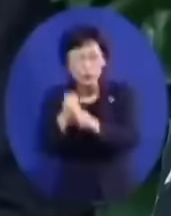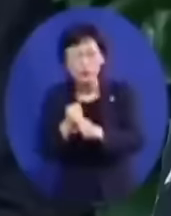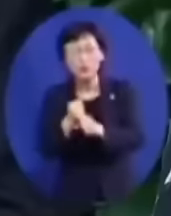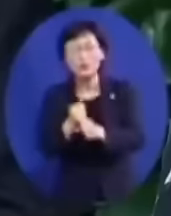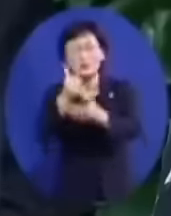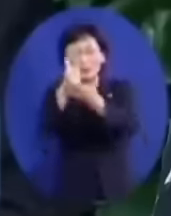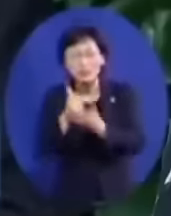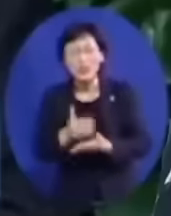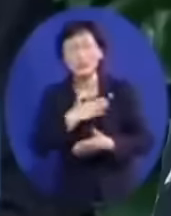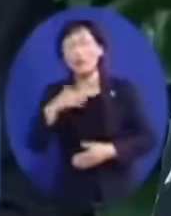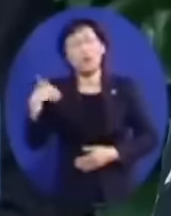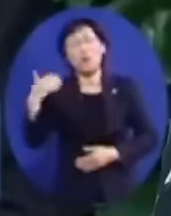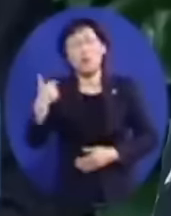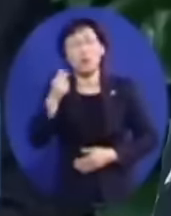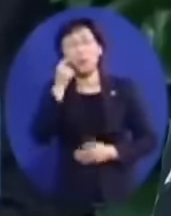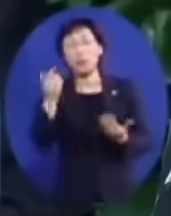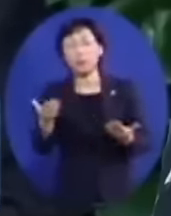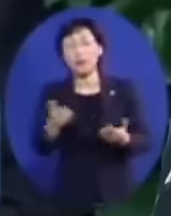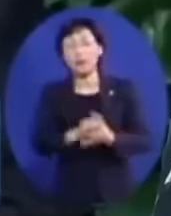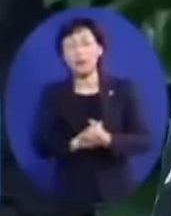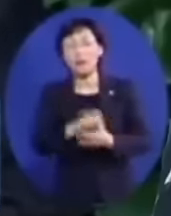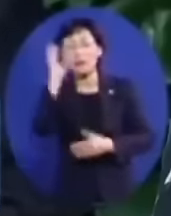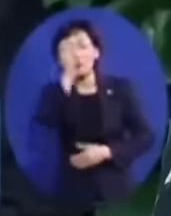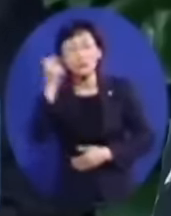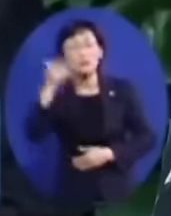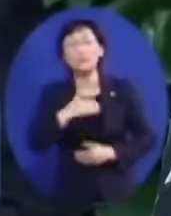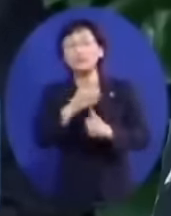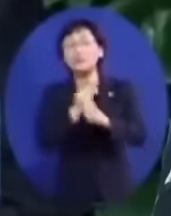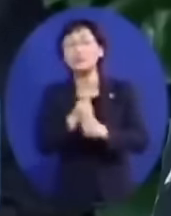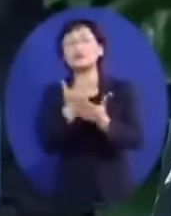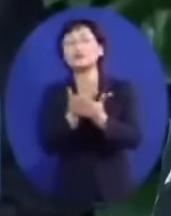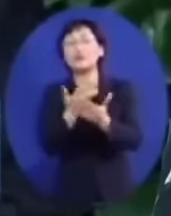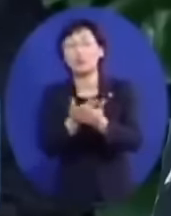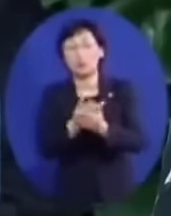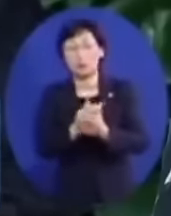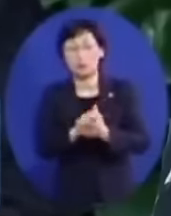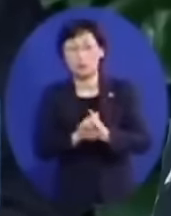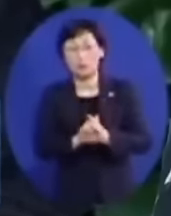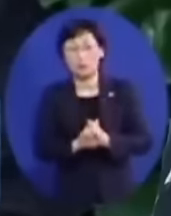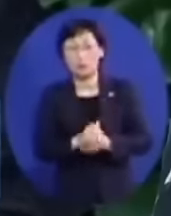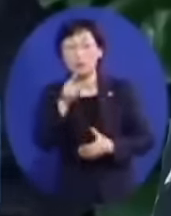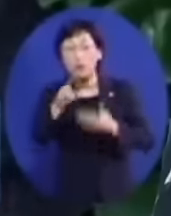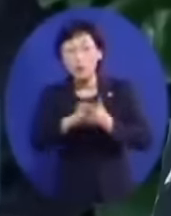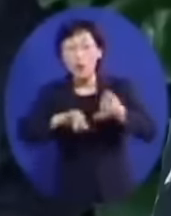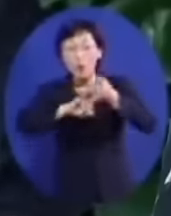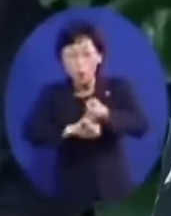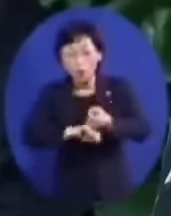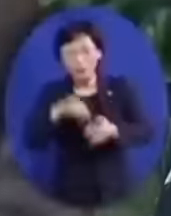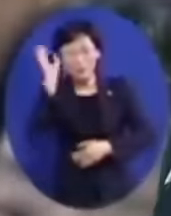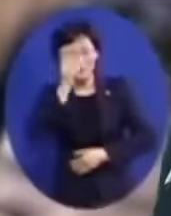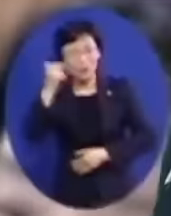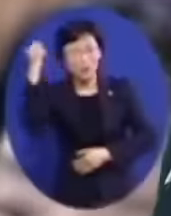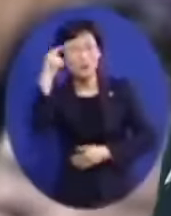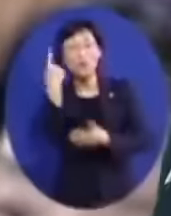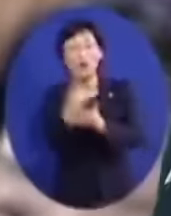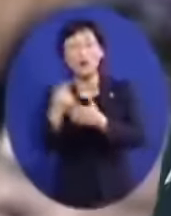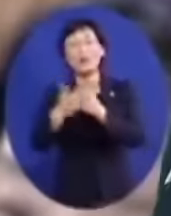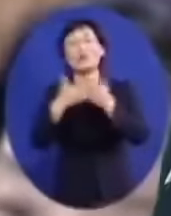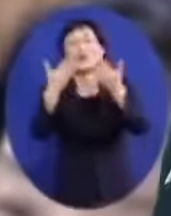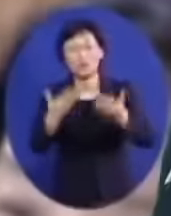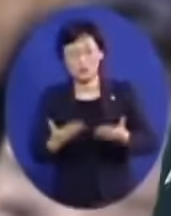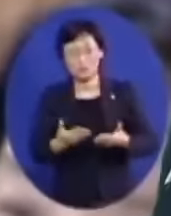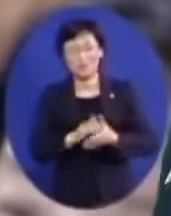나는 몰라요. 나는 못해요. 성령님이 날 붙들어 주셔야 해요. 그러면 꼭 성령님이 와서 도와주시는